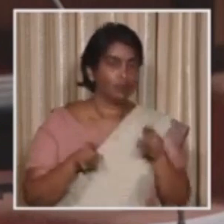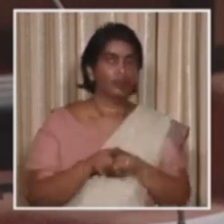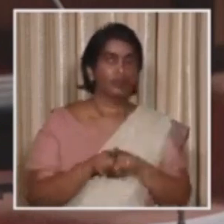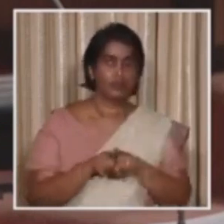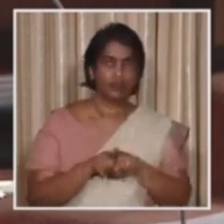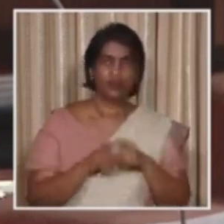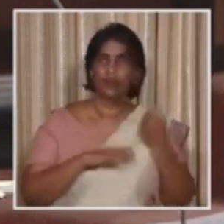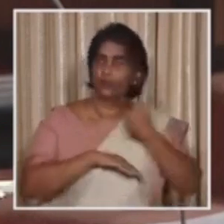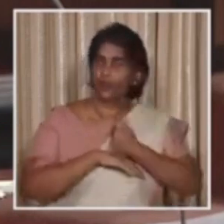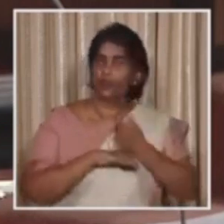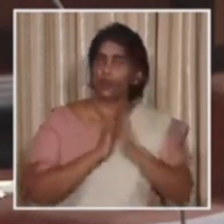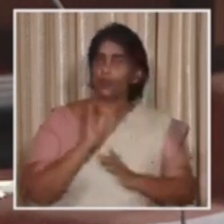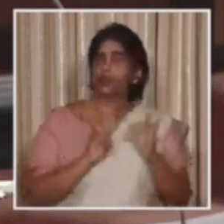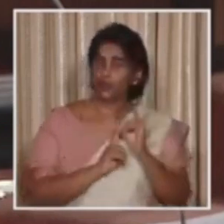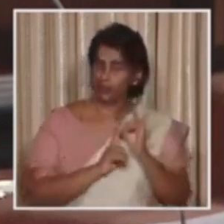தாங்கும் உறுப்பினர் அவர்களே,